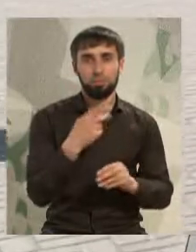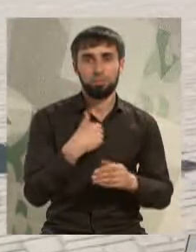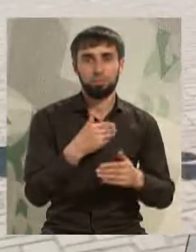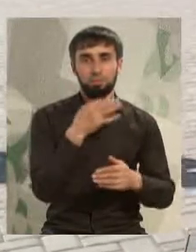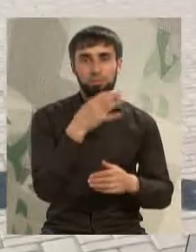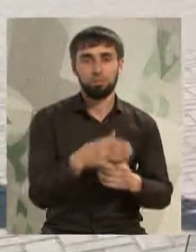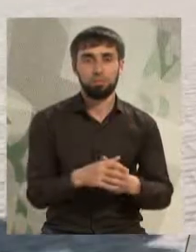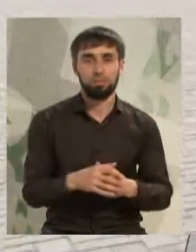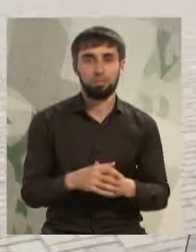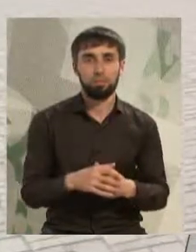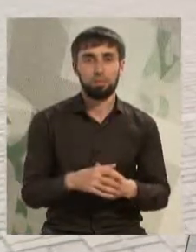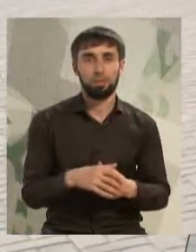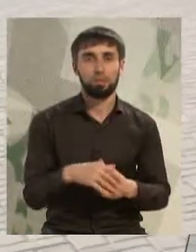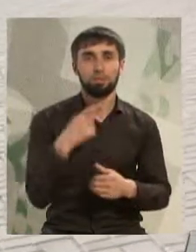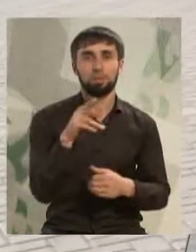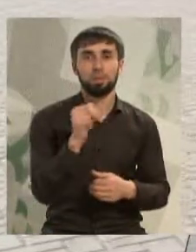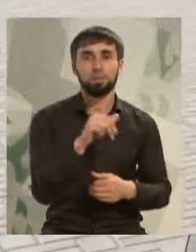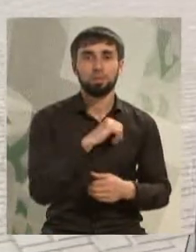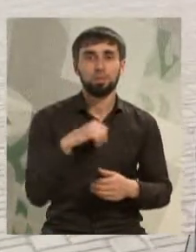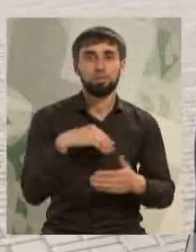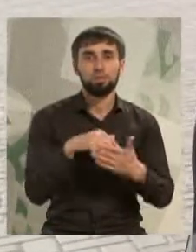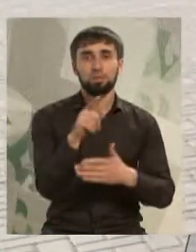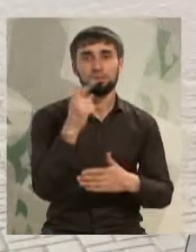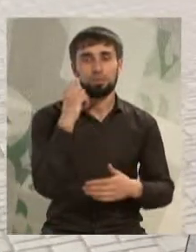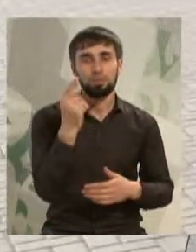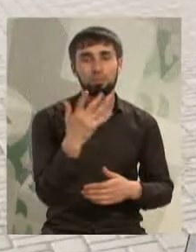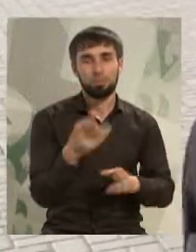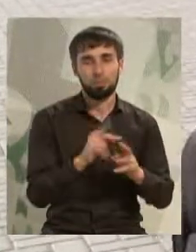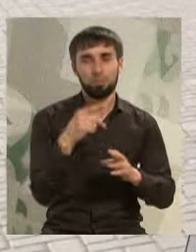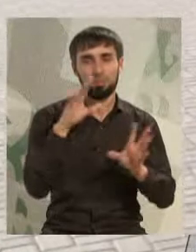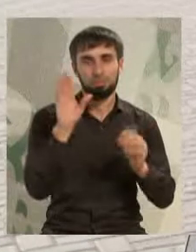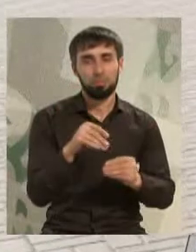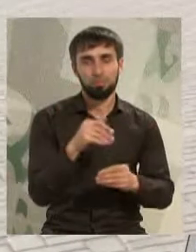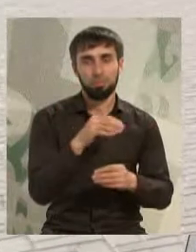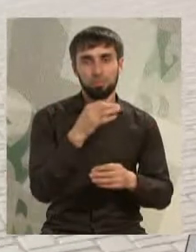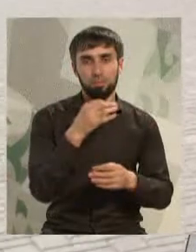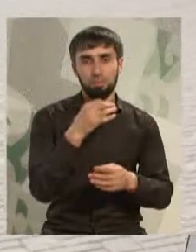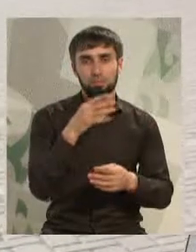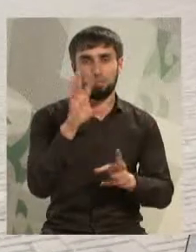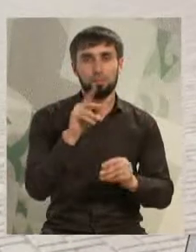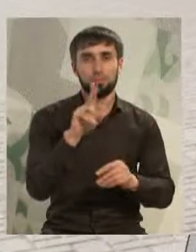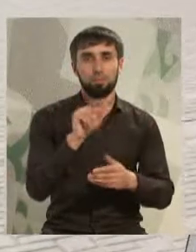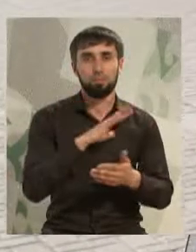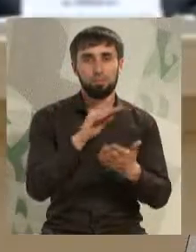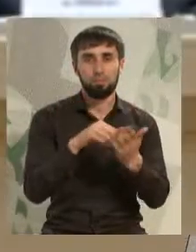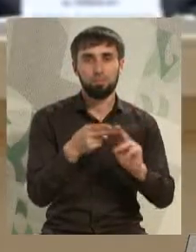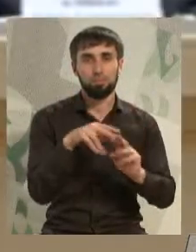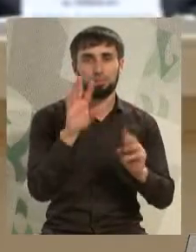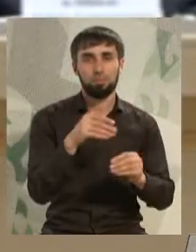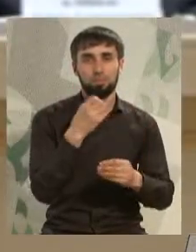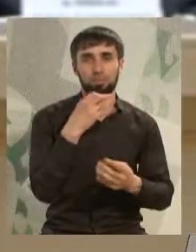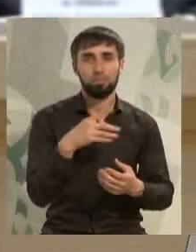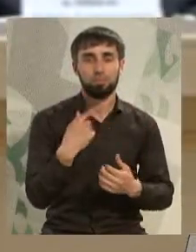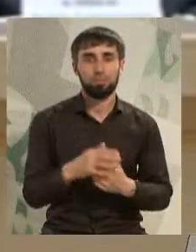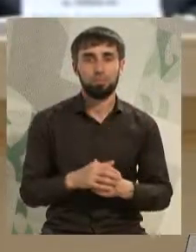вам, как гражданину, пришлись по душе? Да все прекрасно пришли, все подряд, все, что там написано, все по душе.